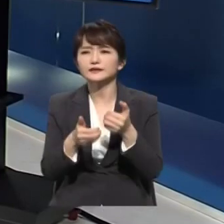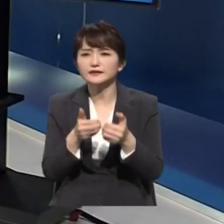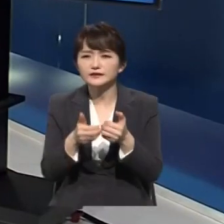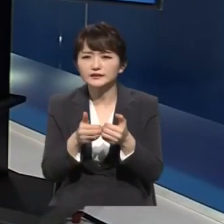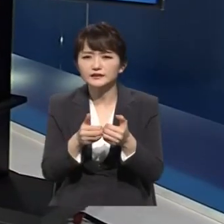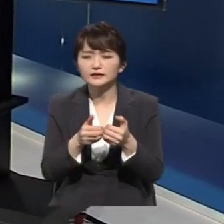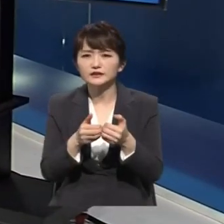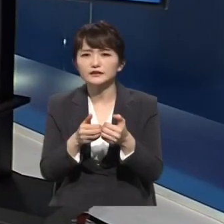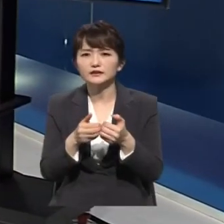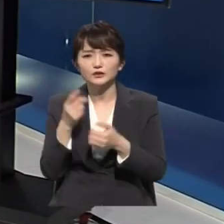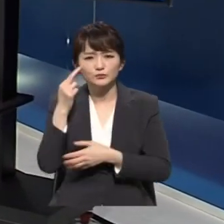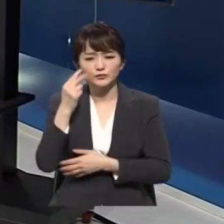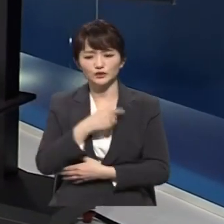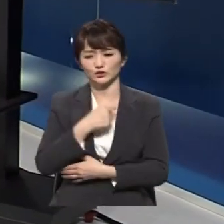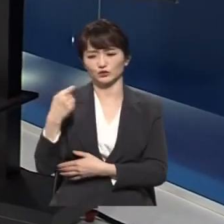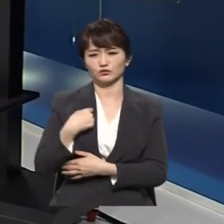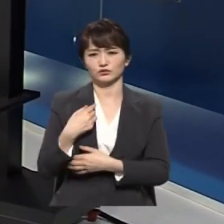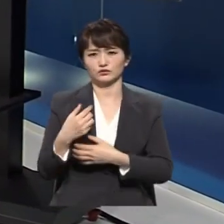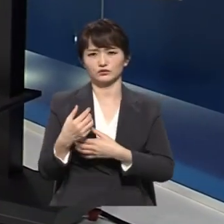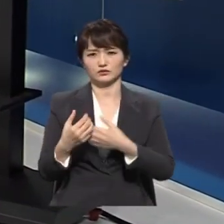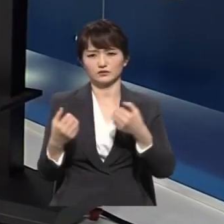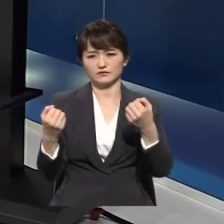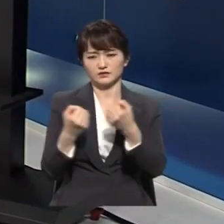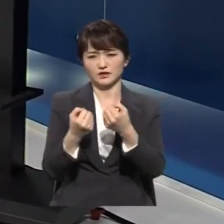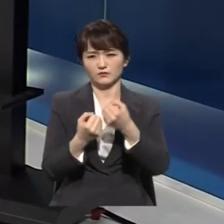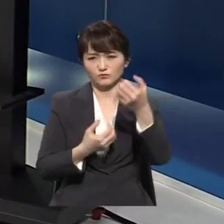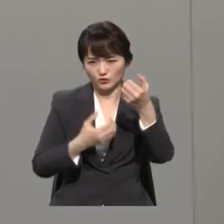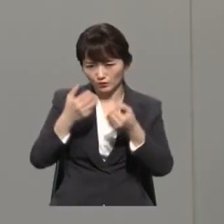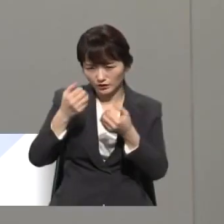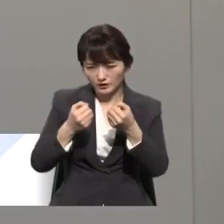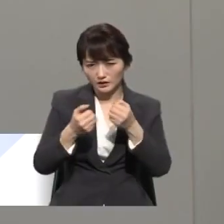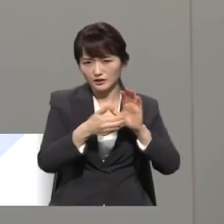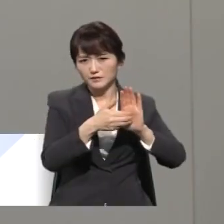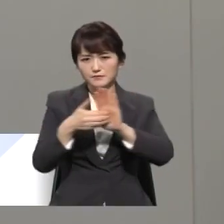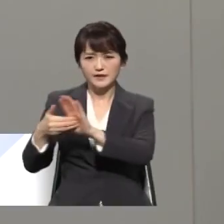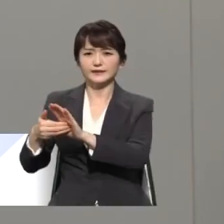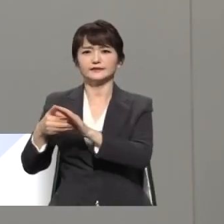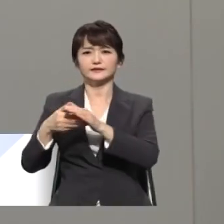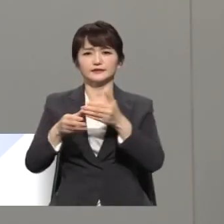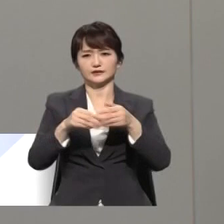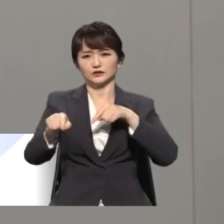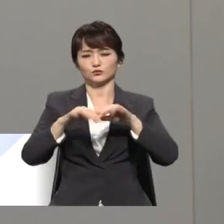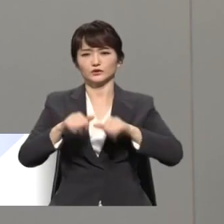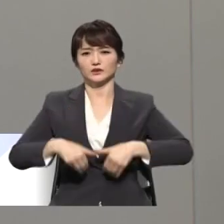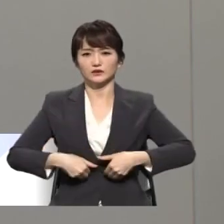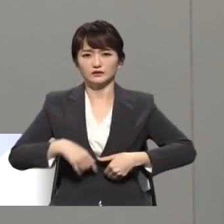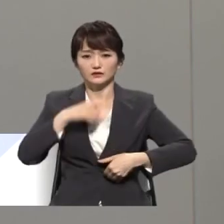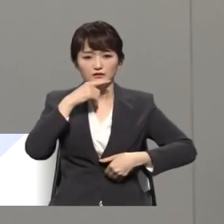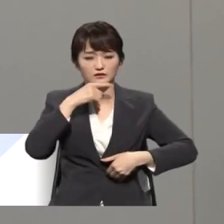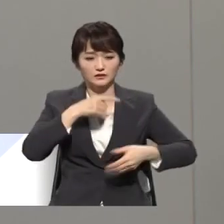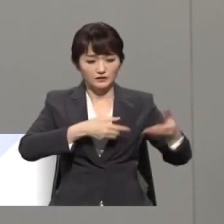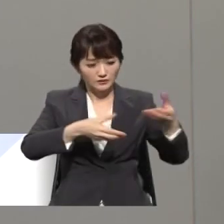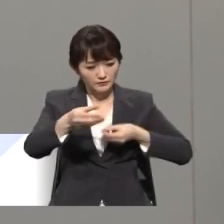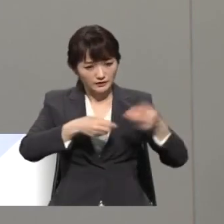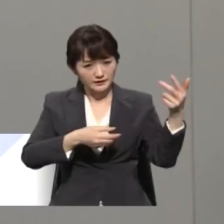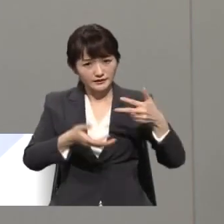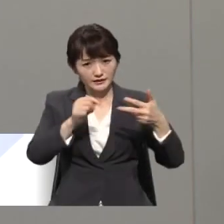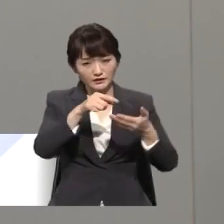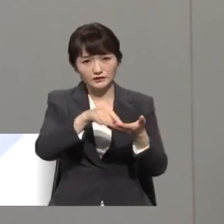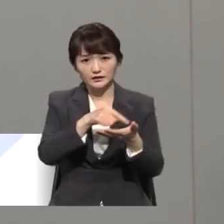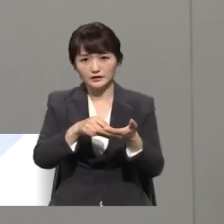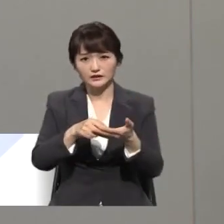패권에 위기를 헤쳐나갈 지도자가 필요합니다 실천하게 부채를 갚고 경기도의 가장